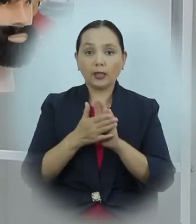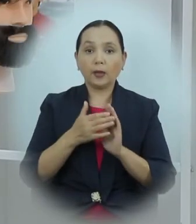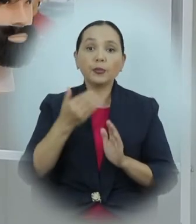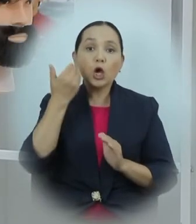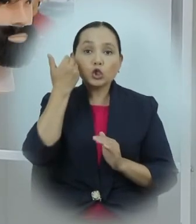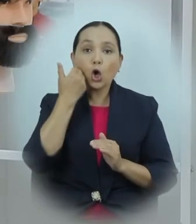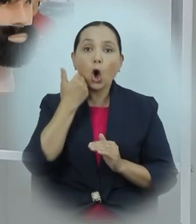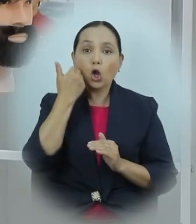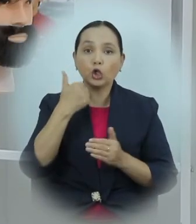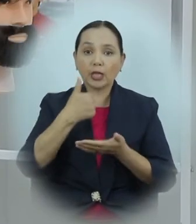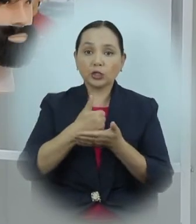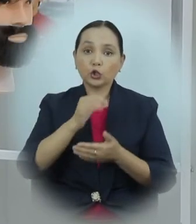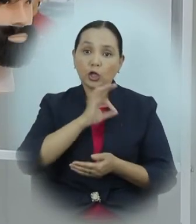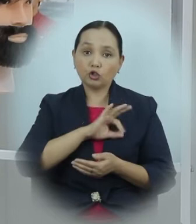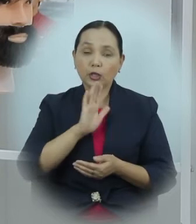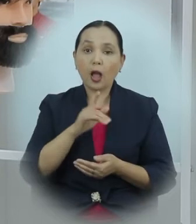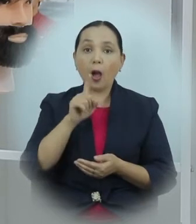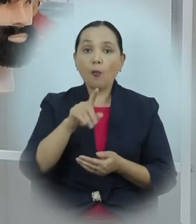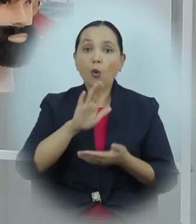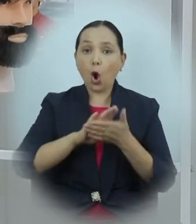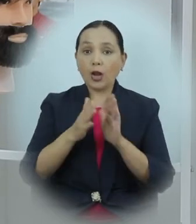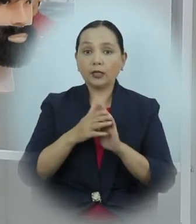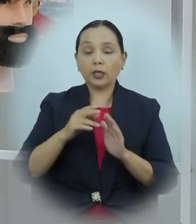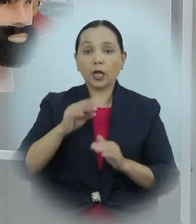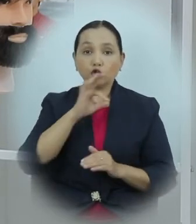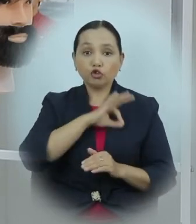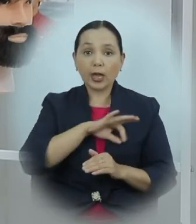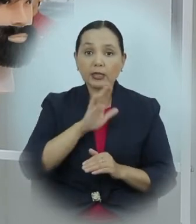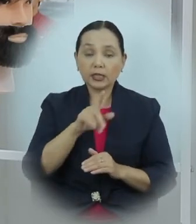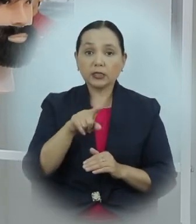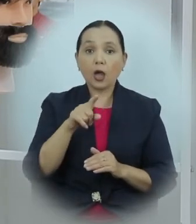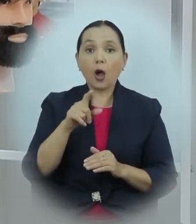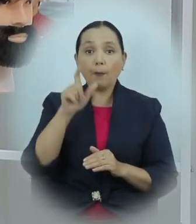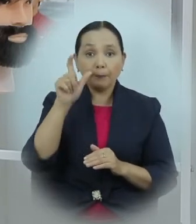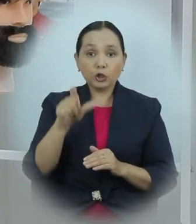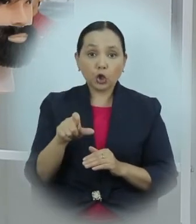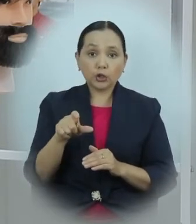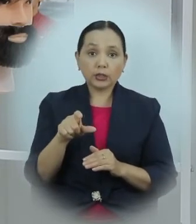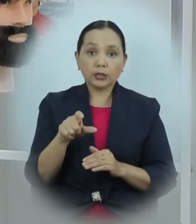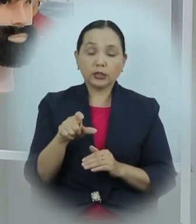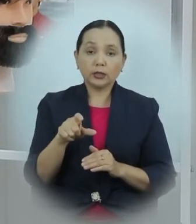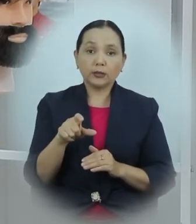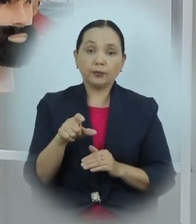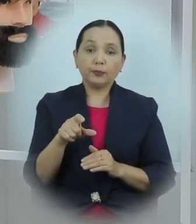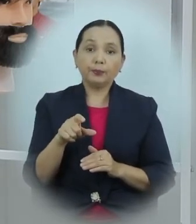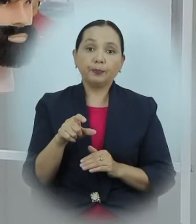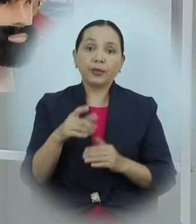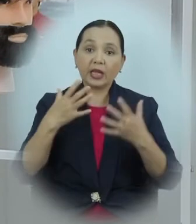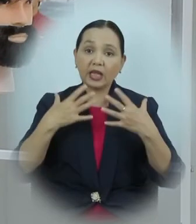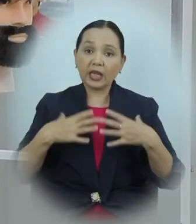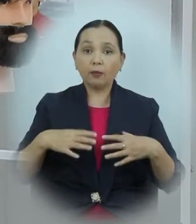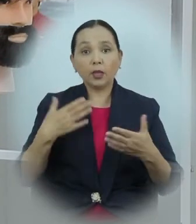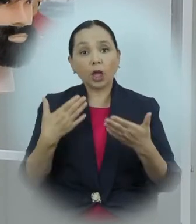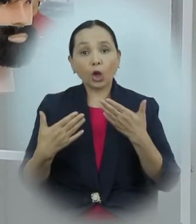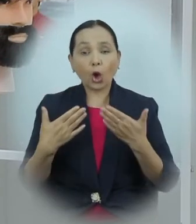olishda asosan ishlatamiz. Agar soqolda bu holat ishlatsangiz, uning mijozingizni kiyimiga